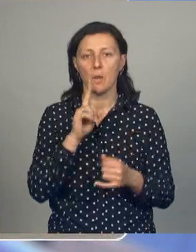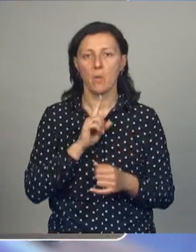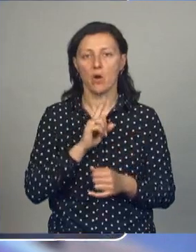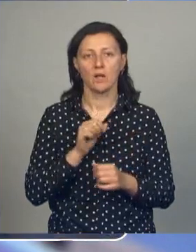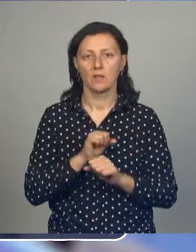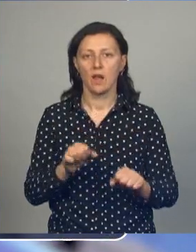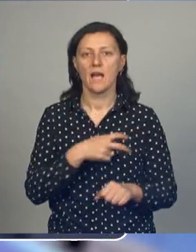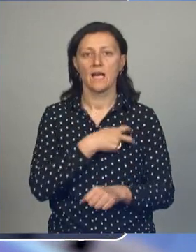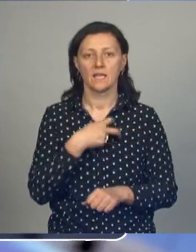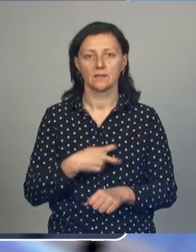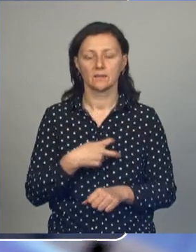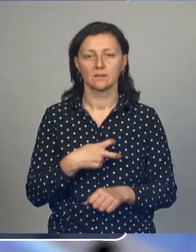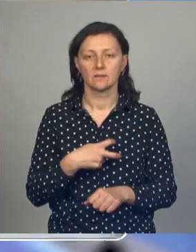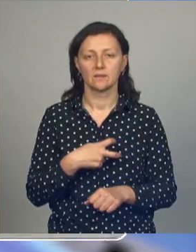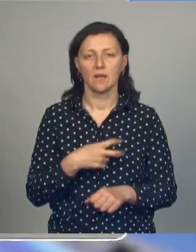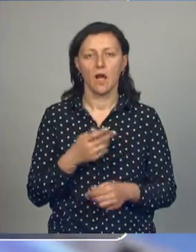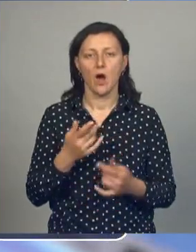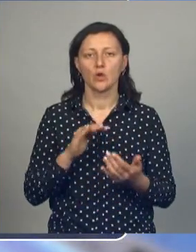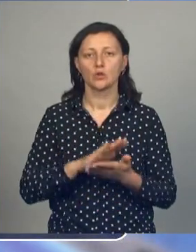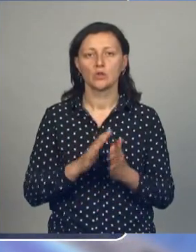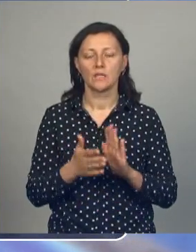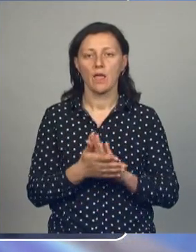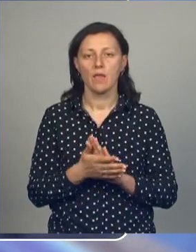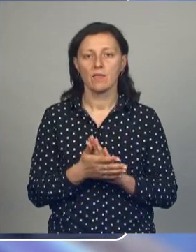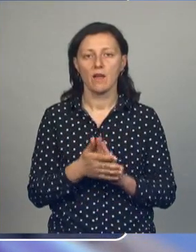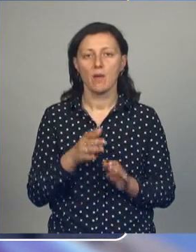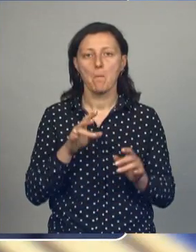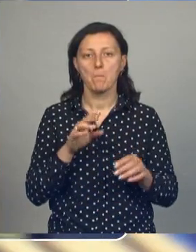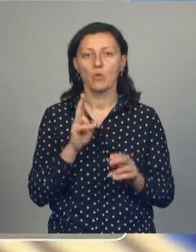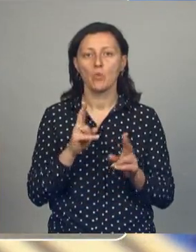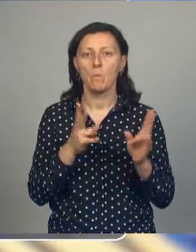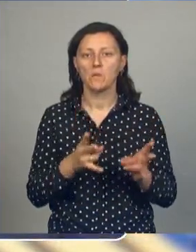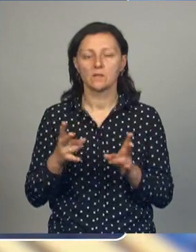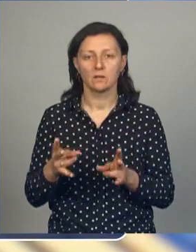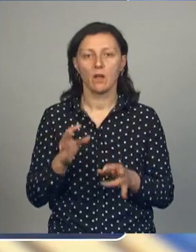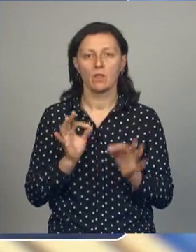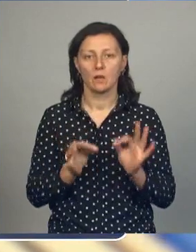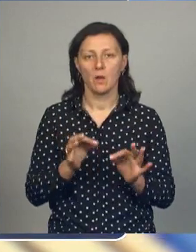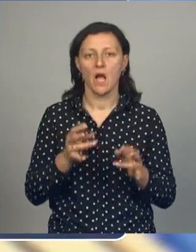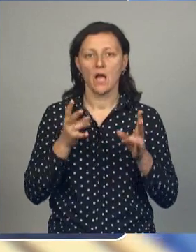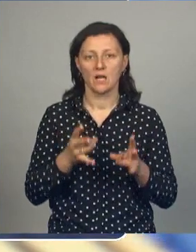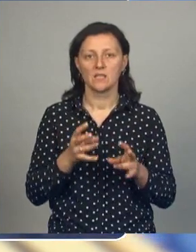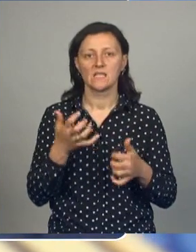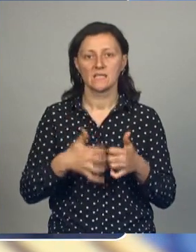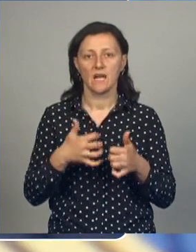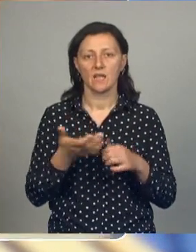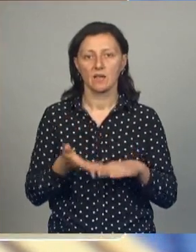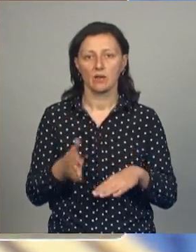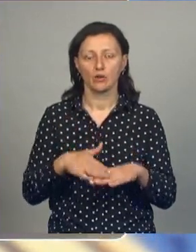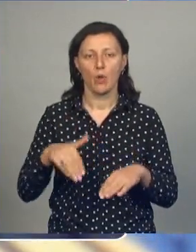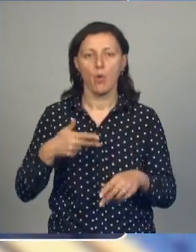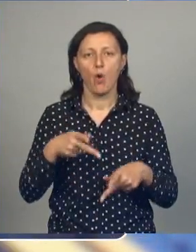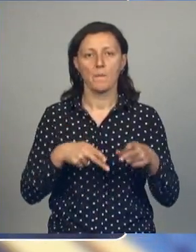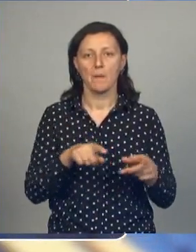риск он также сообщил что состояние пострадавшего во время чп стабильная ранения средней степени тяжести после операции его